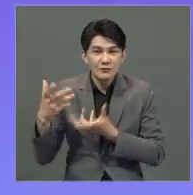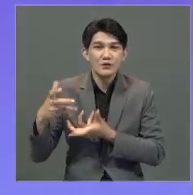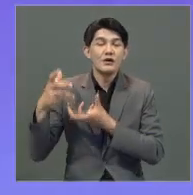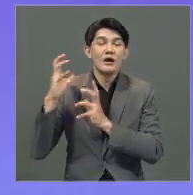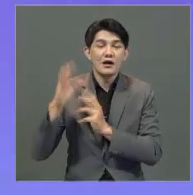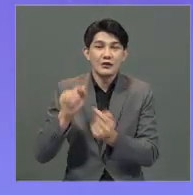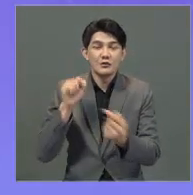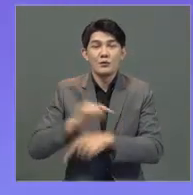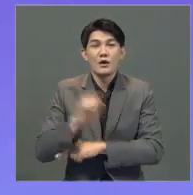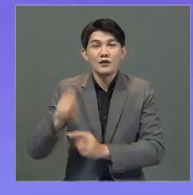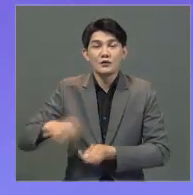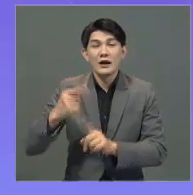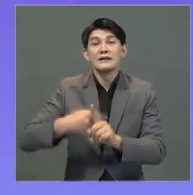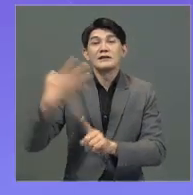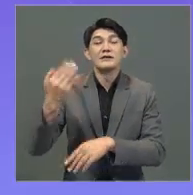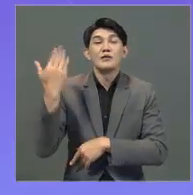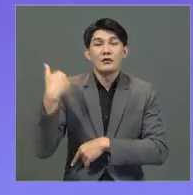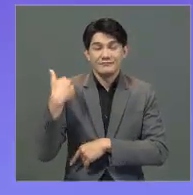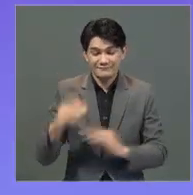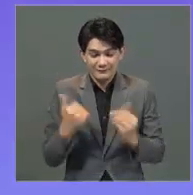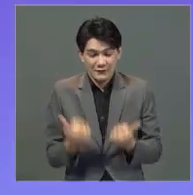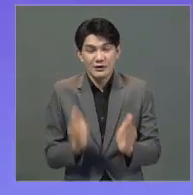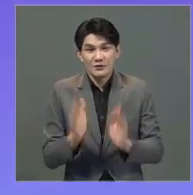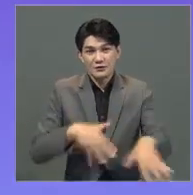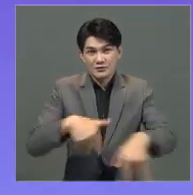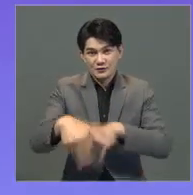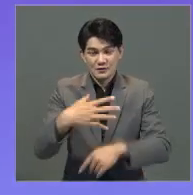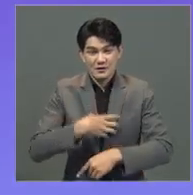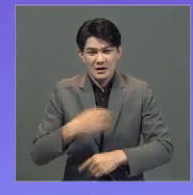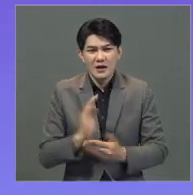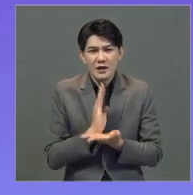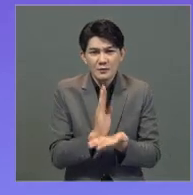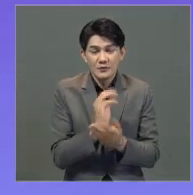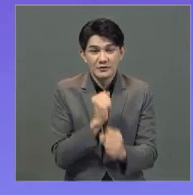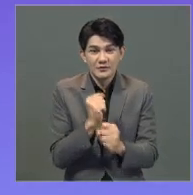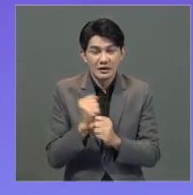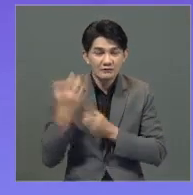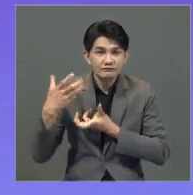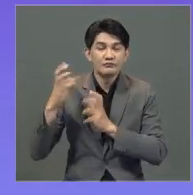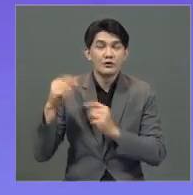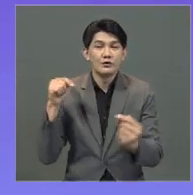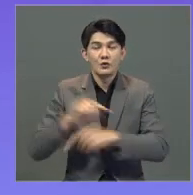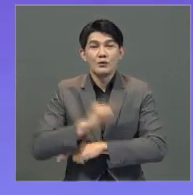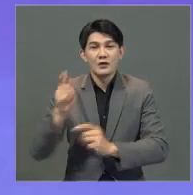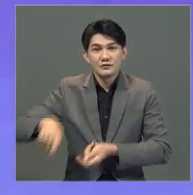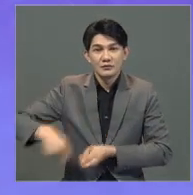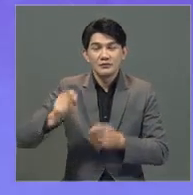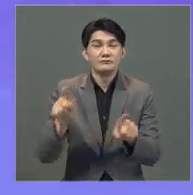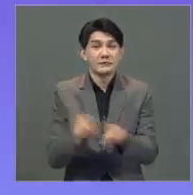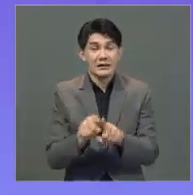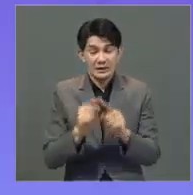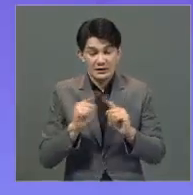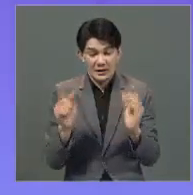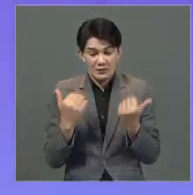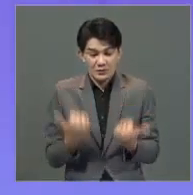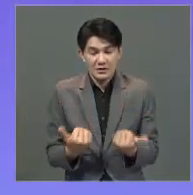หลังช่วงสงกรานต์เอาประดับช่วงนี้นะครับเพราะว่าแน่นอนพุทธศาสนิกชนหลายๆคนก็อยากจะไปทำบุญย้อนหลังในช่วงของสงกรานต์กันสักหน่อยนะคะแต่